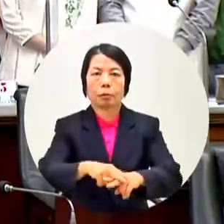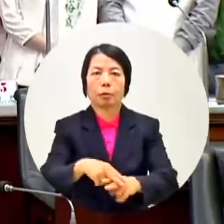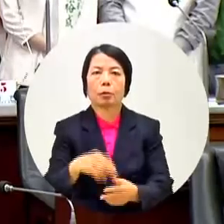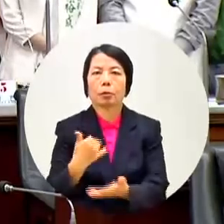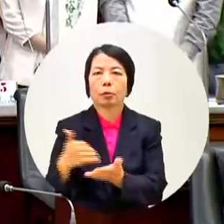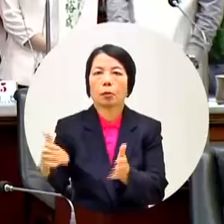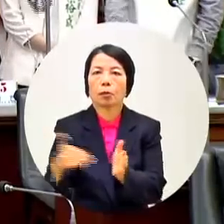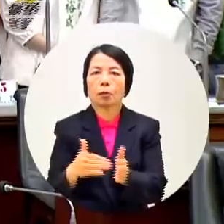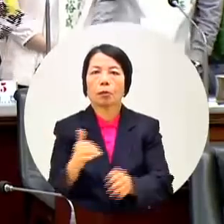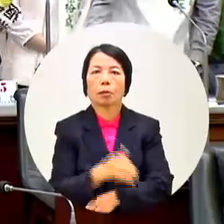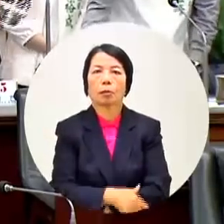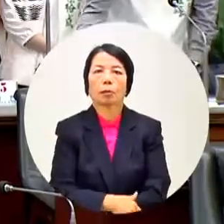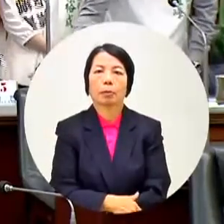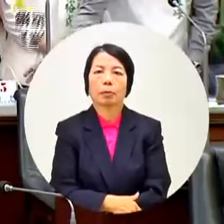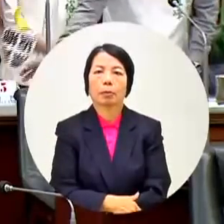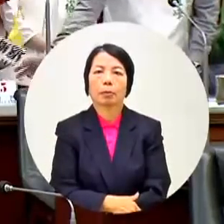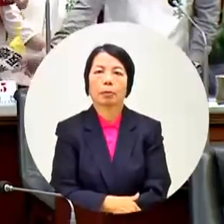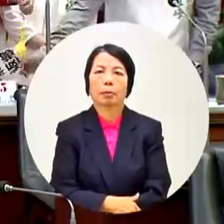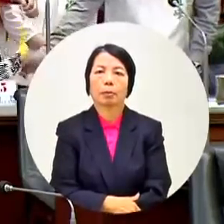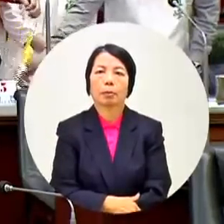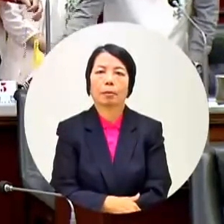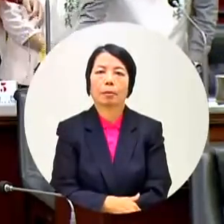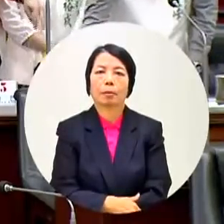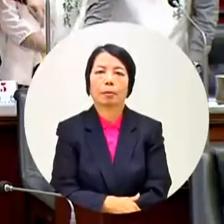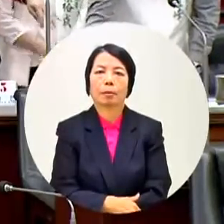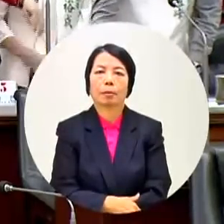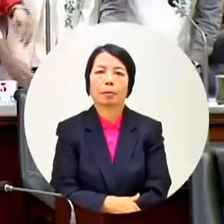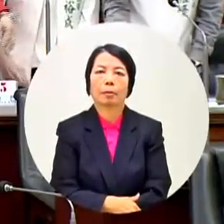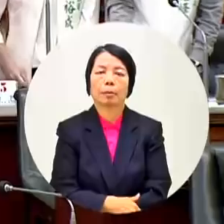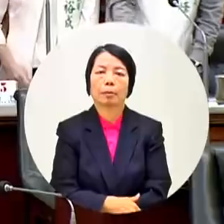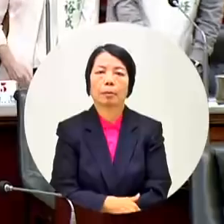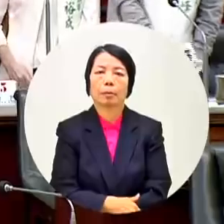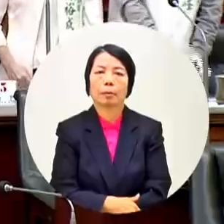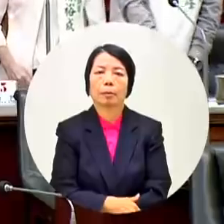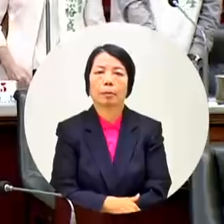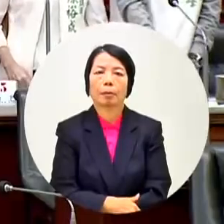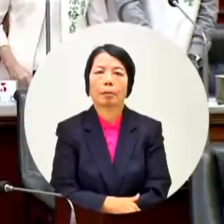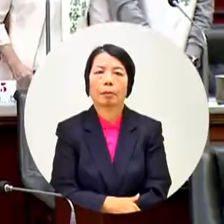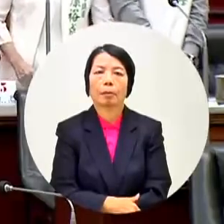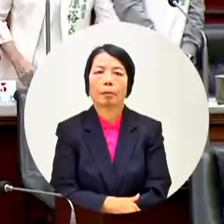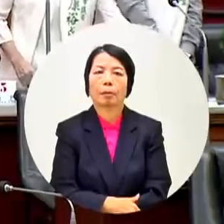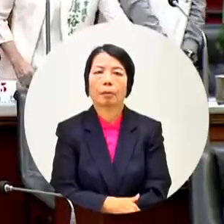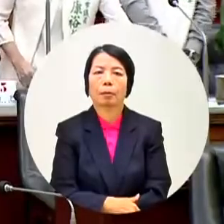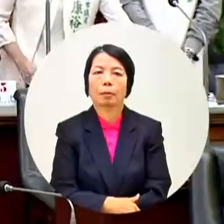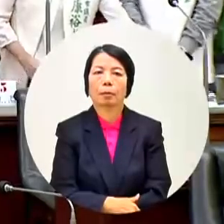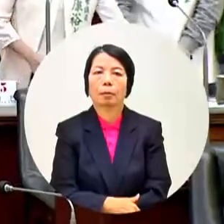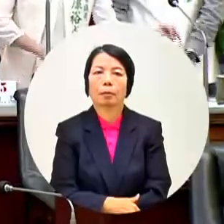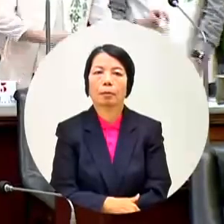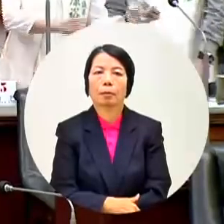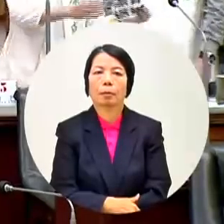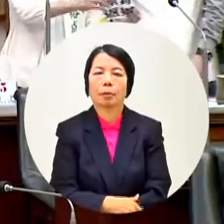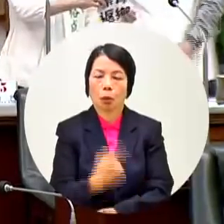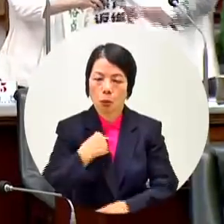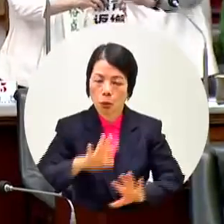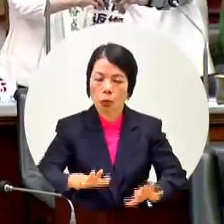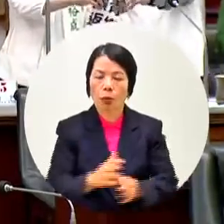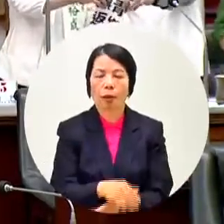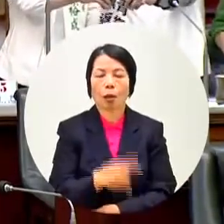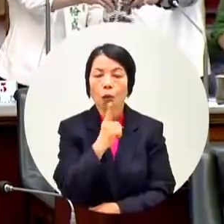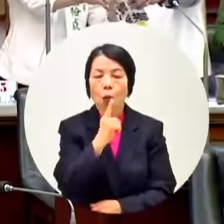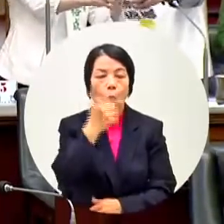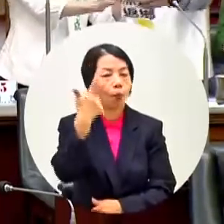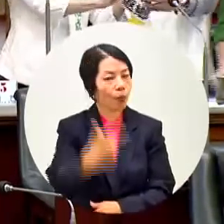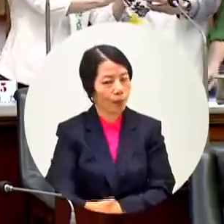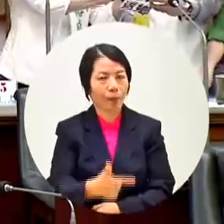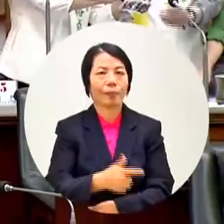上。好，安尼两个汤头指标啦，来，接下来。 来，我也讲较慢啦哈，市长。第三个